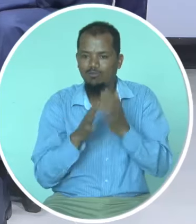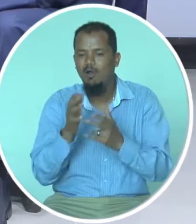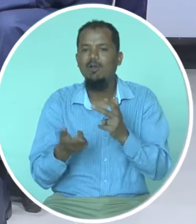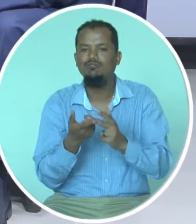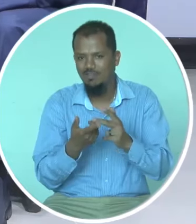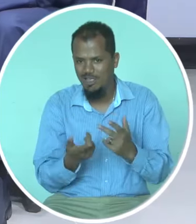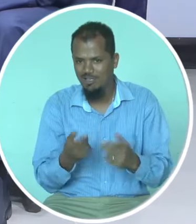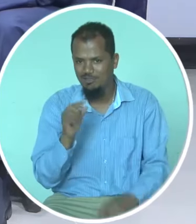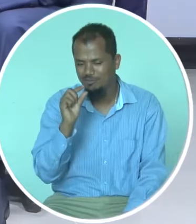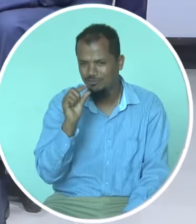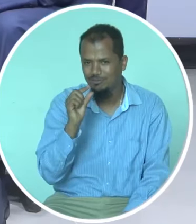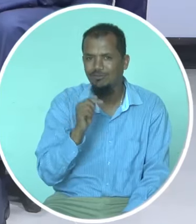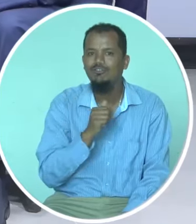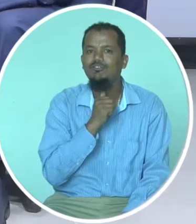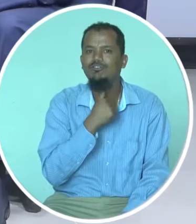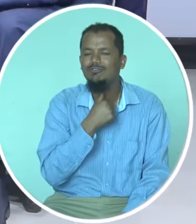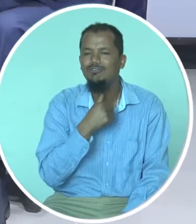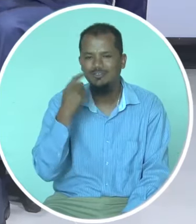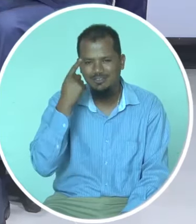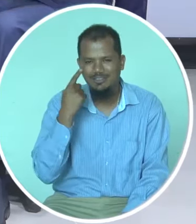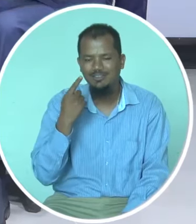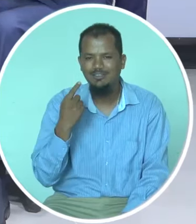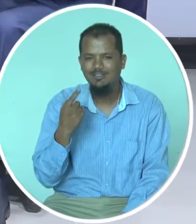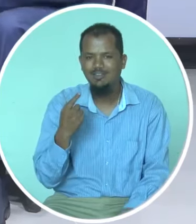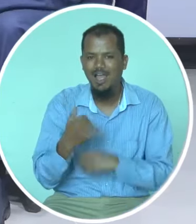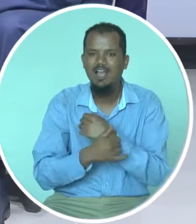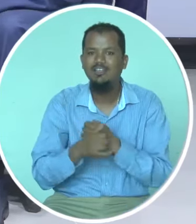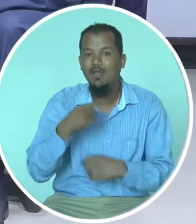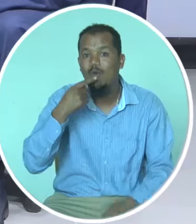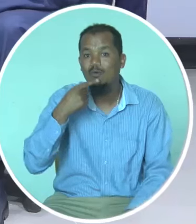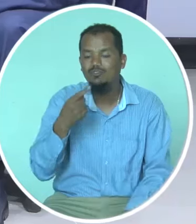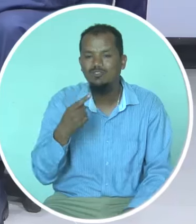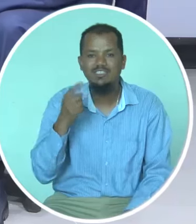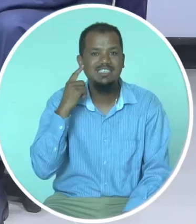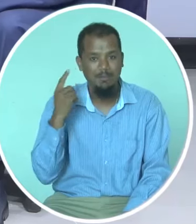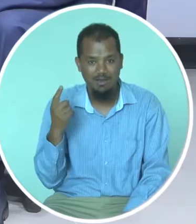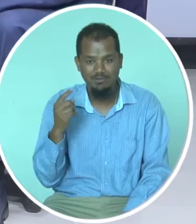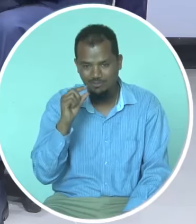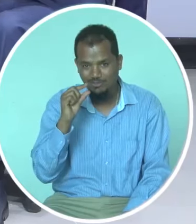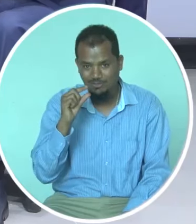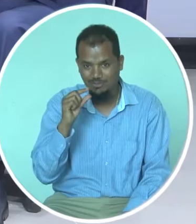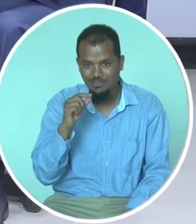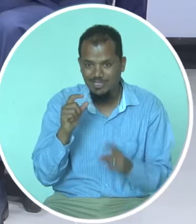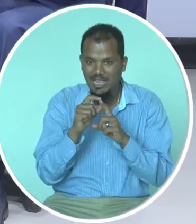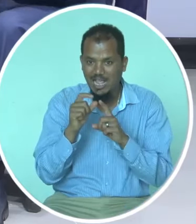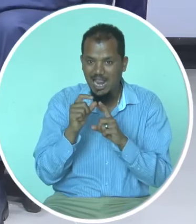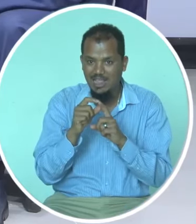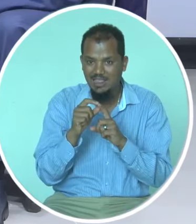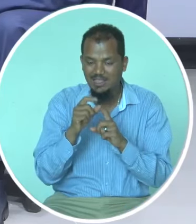سوستينيا تنش تنش أرمينيا تقرينيا يو حقرينيا هونو قوانقوشن اسما اللهم تنش تنش